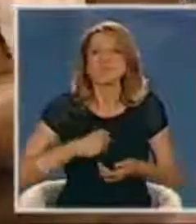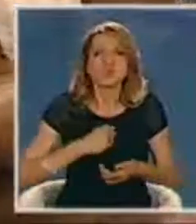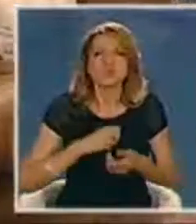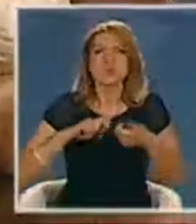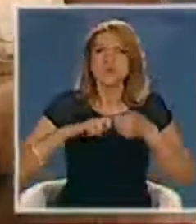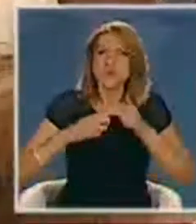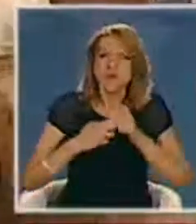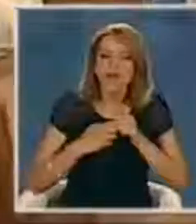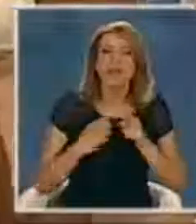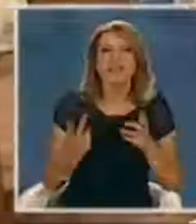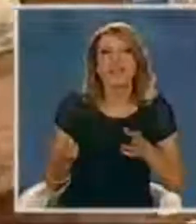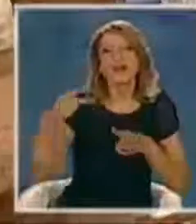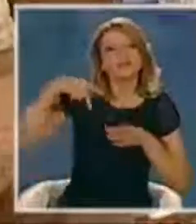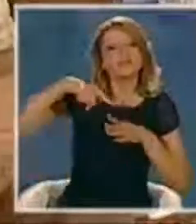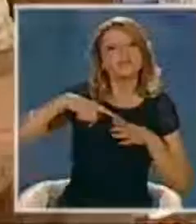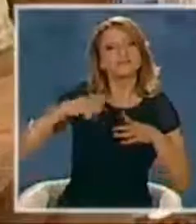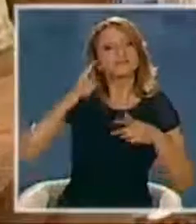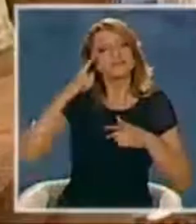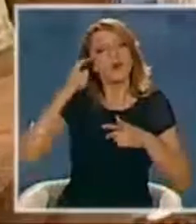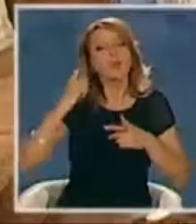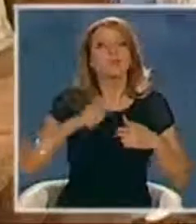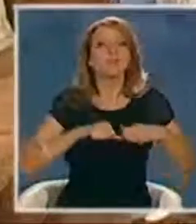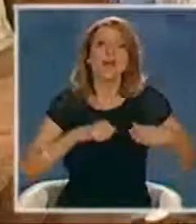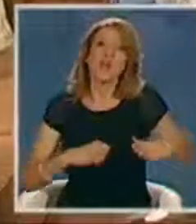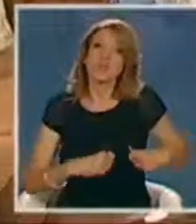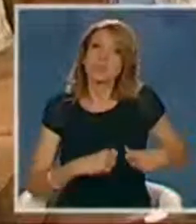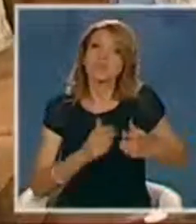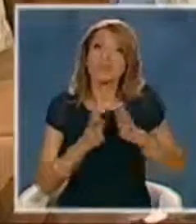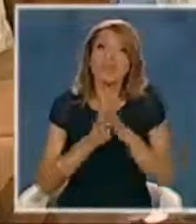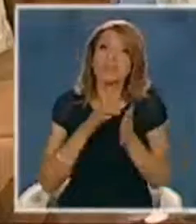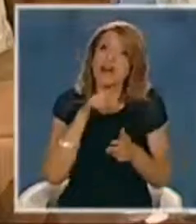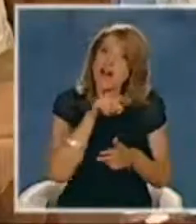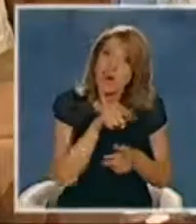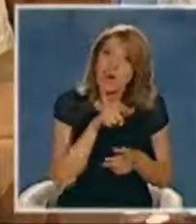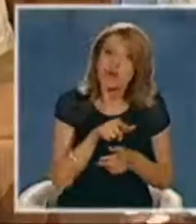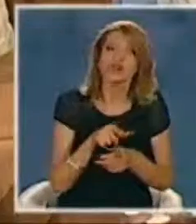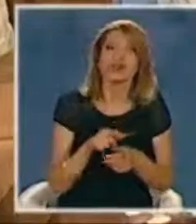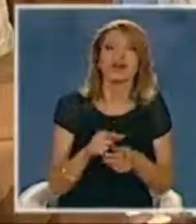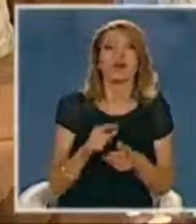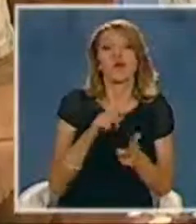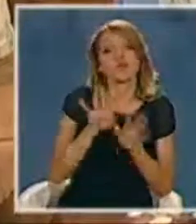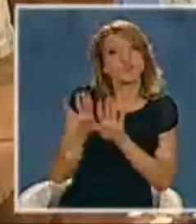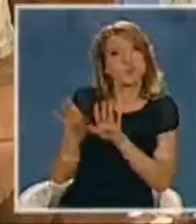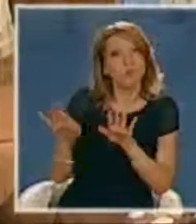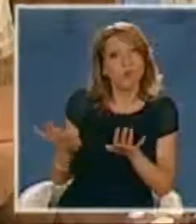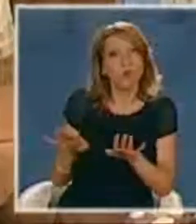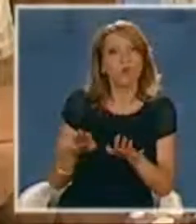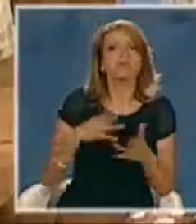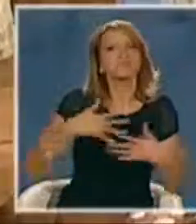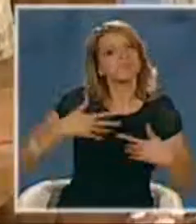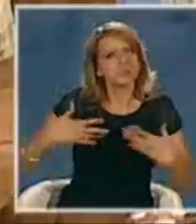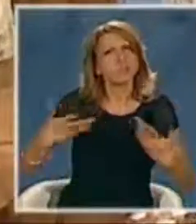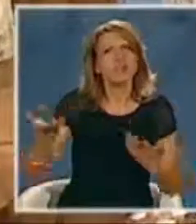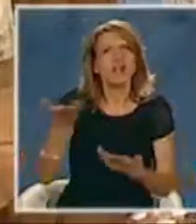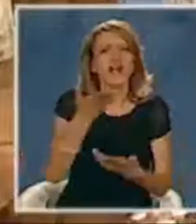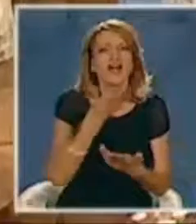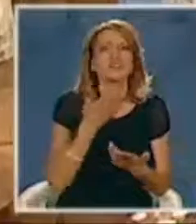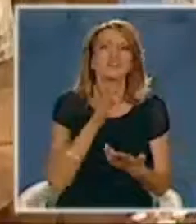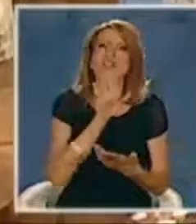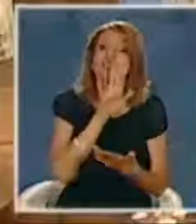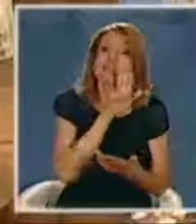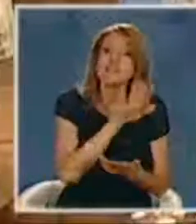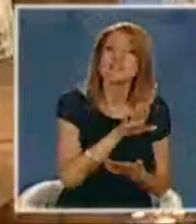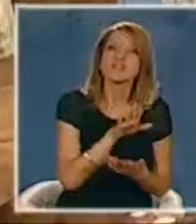се понасяш на любовта на хората, които си спасил по един или друг начин. Може нещо да пожелаеш на